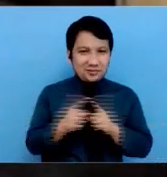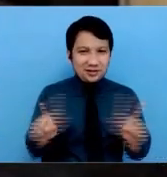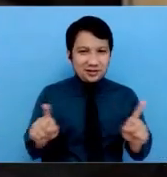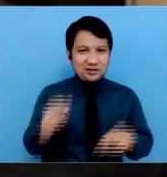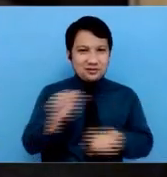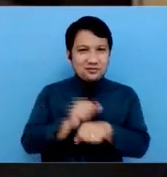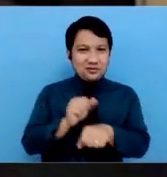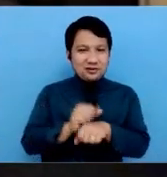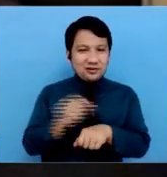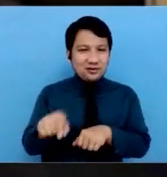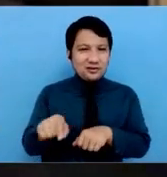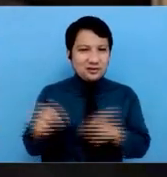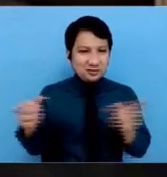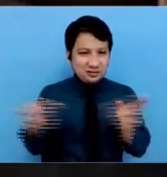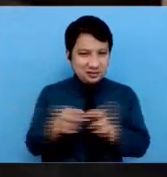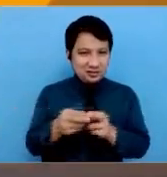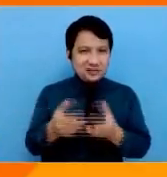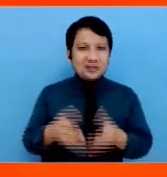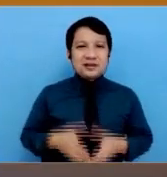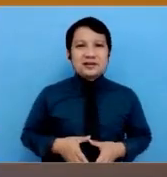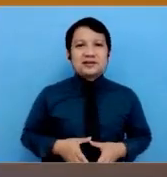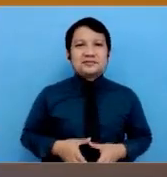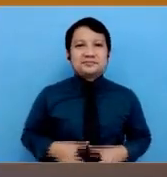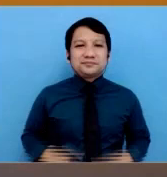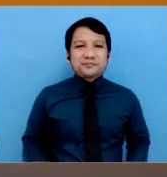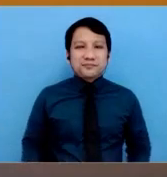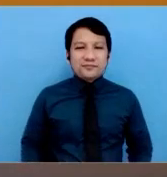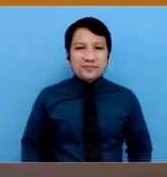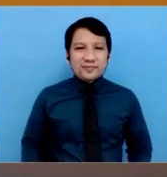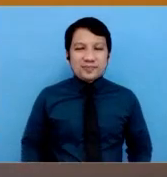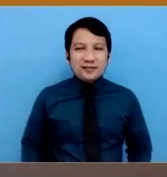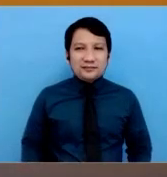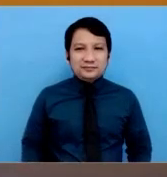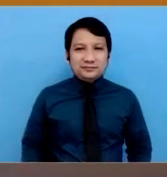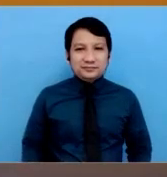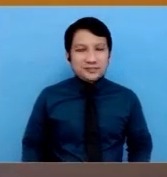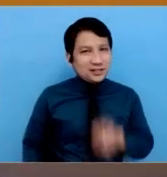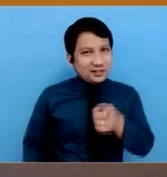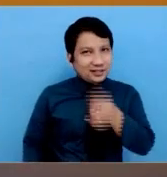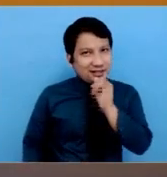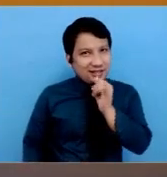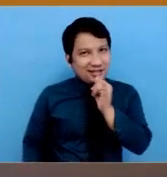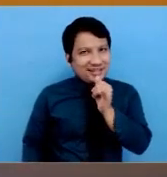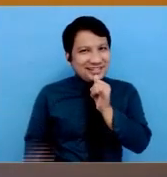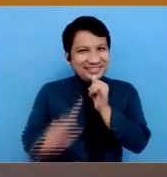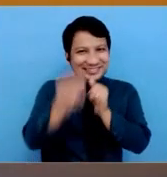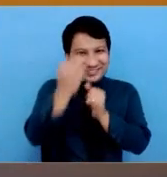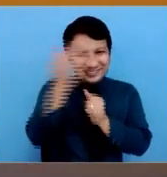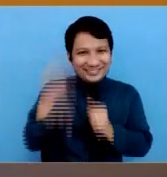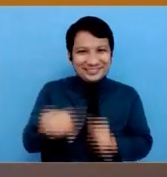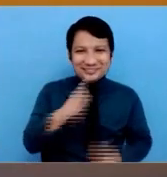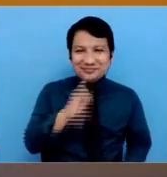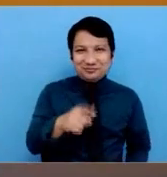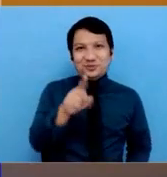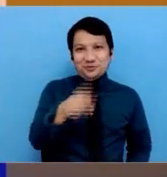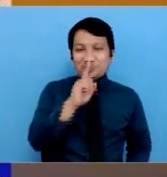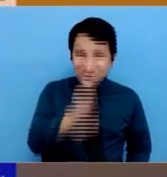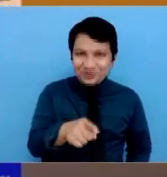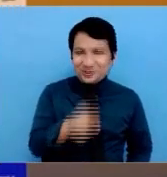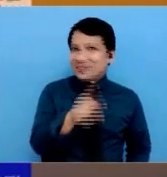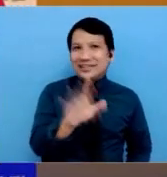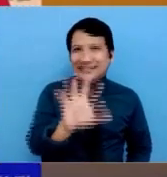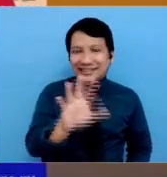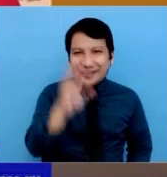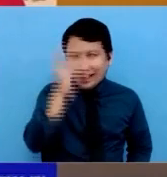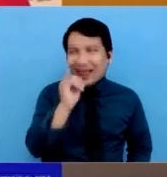kanilang reconciliation. Hindi ka lasing sa nakikita mo. Yes, calendar girl ng isang brand ng alak